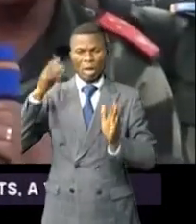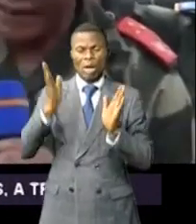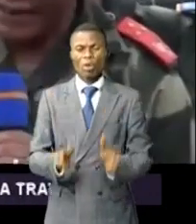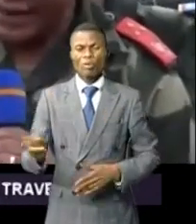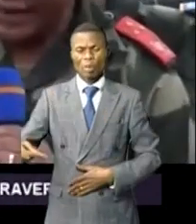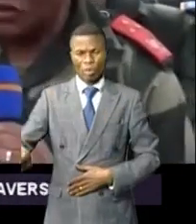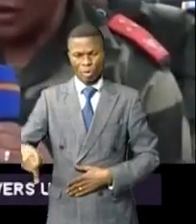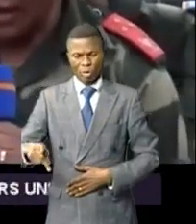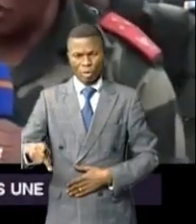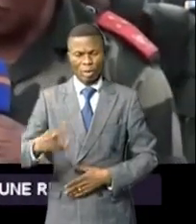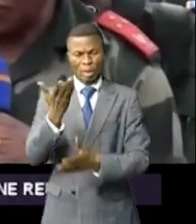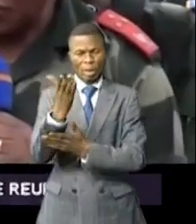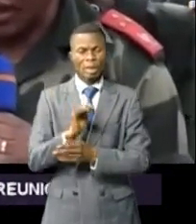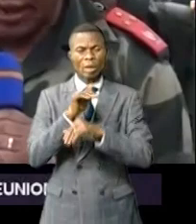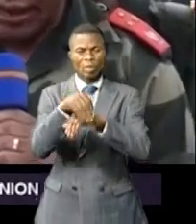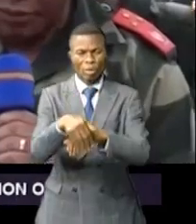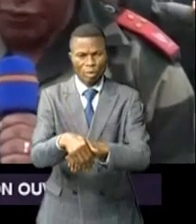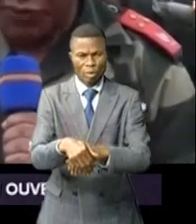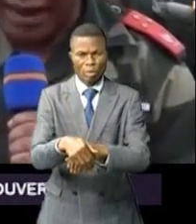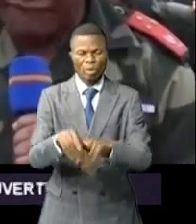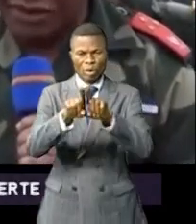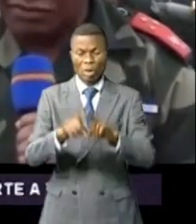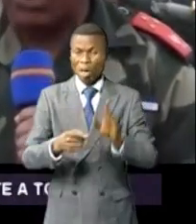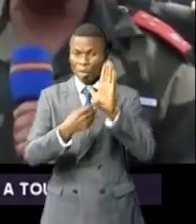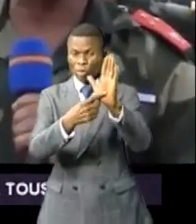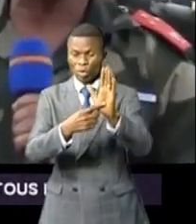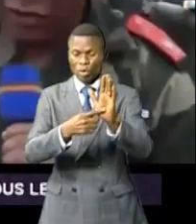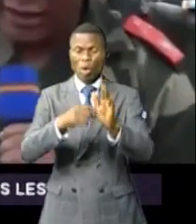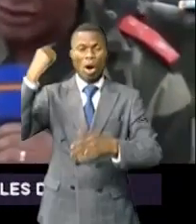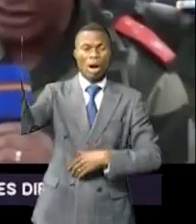provincial réitère son engagement et prouve à la face du